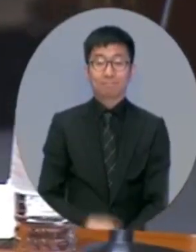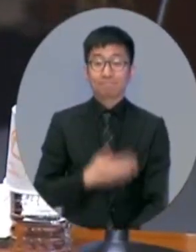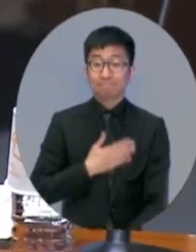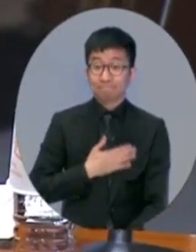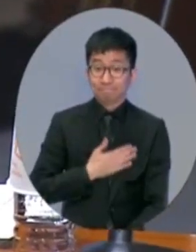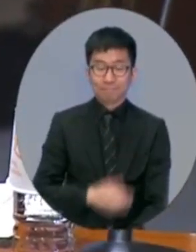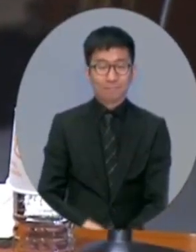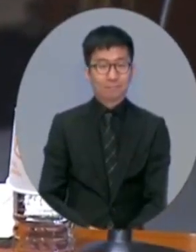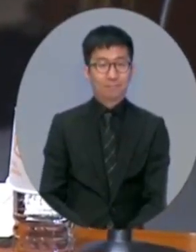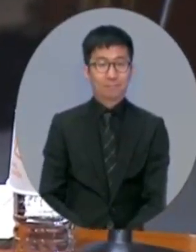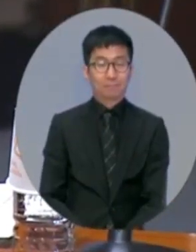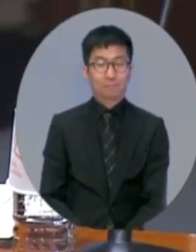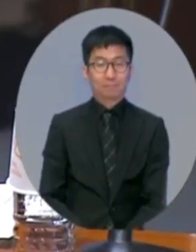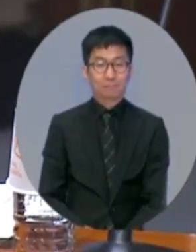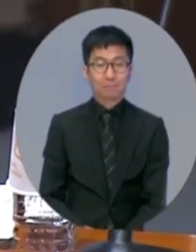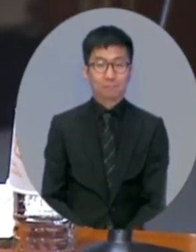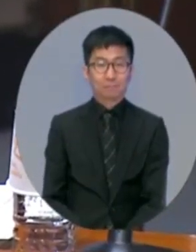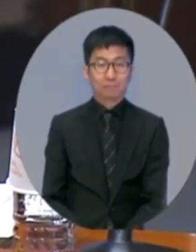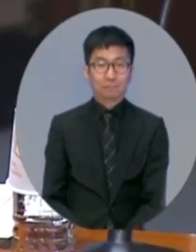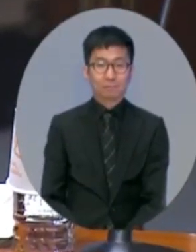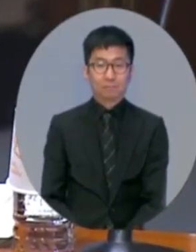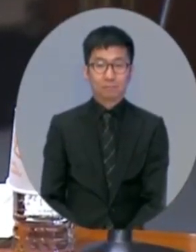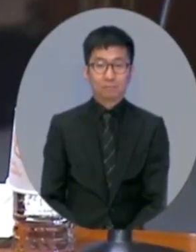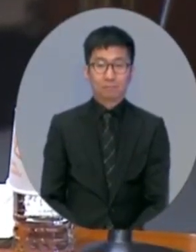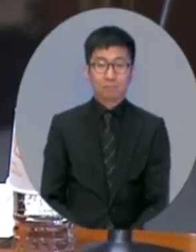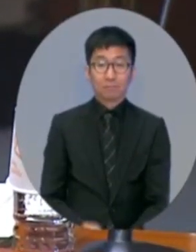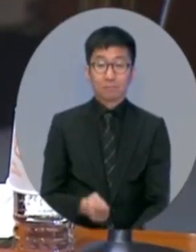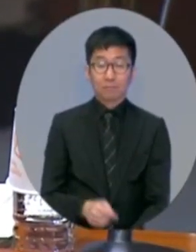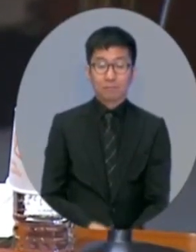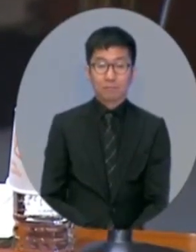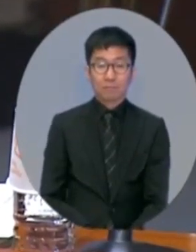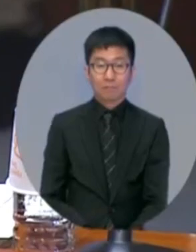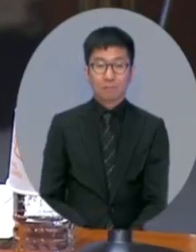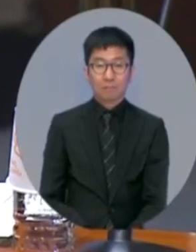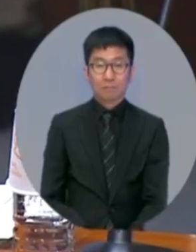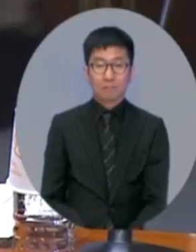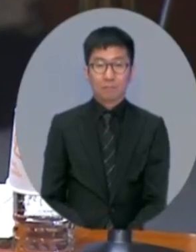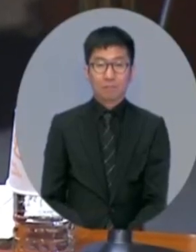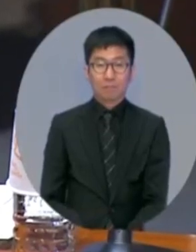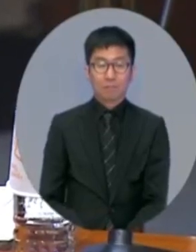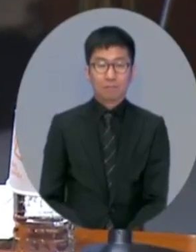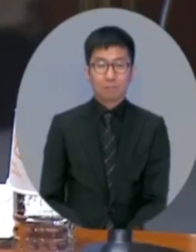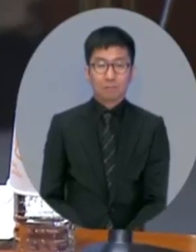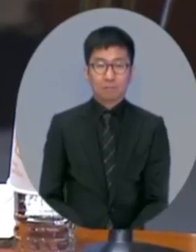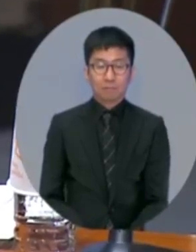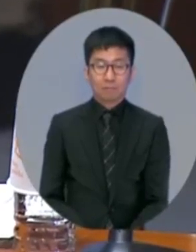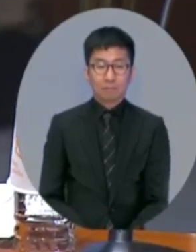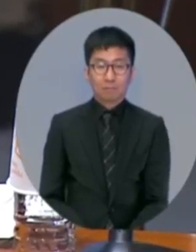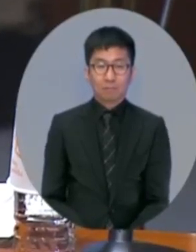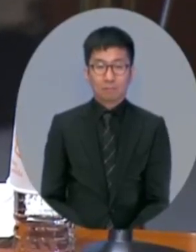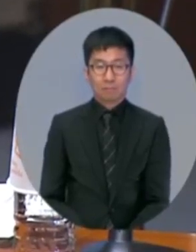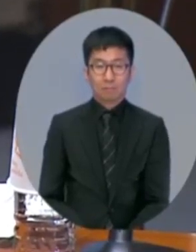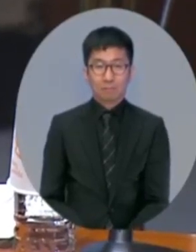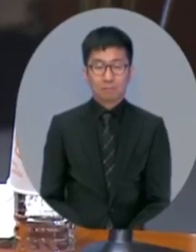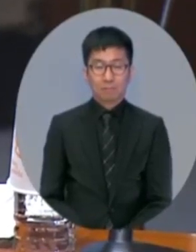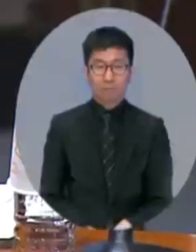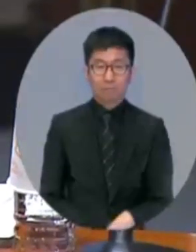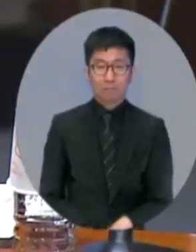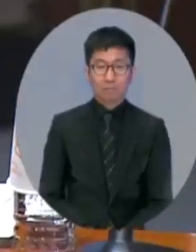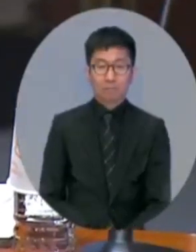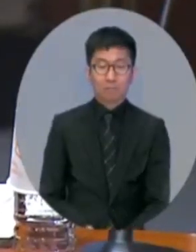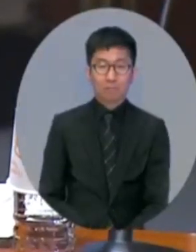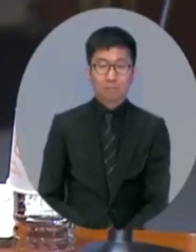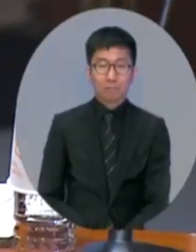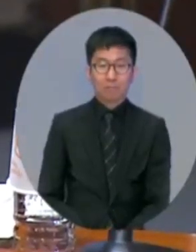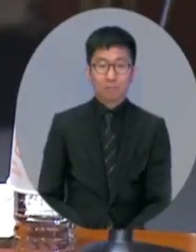살피겠습니다. 예, 그리고 총리님 나와 총리님, 예. 요즘에 새만금 예산이 사실은 뭐 화두